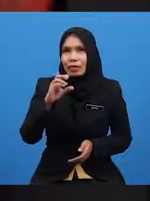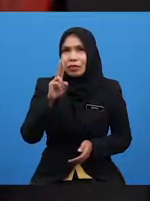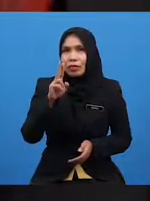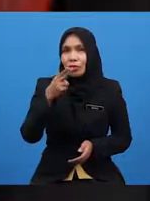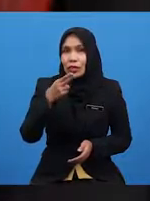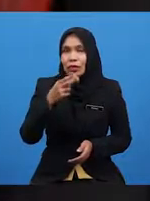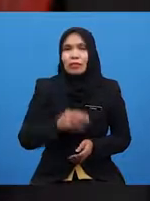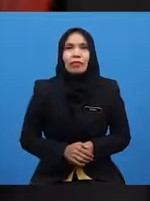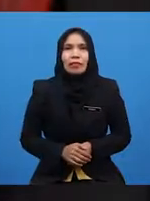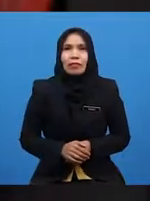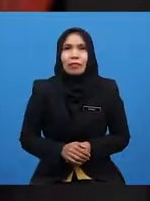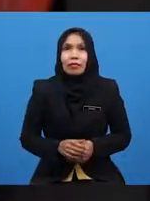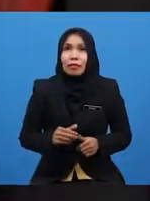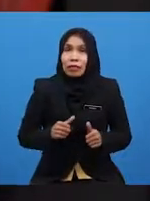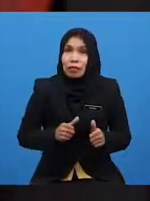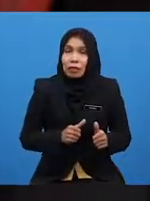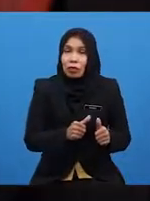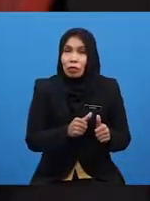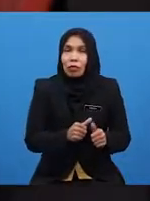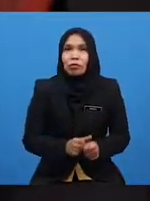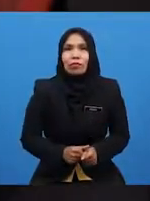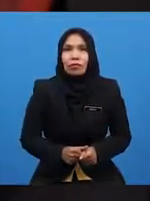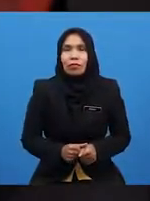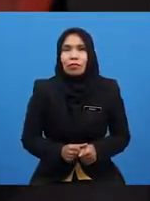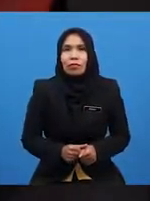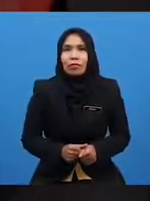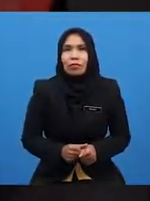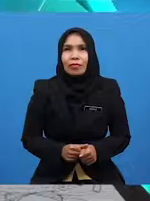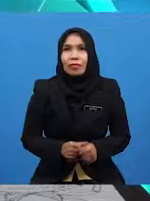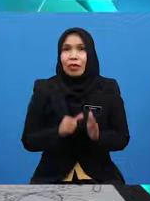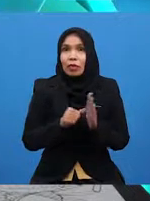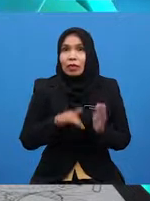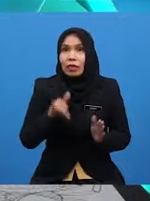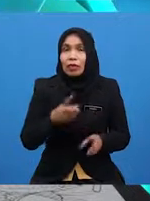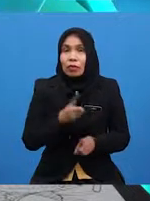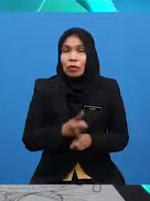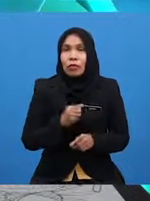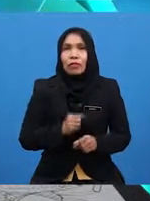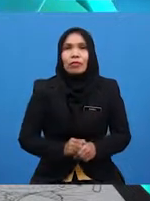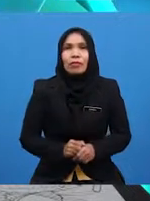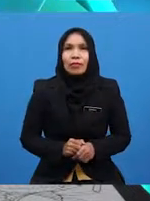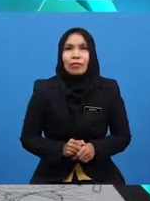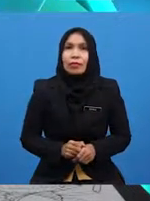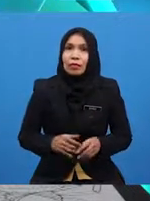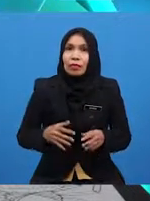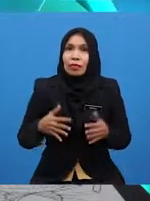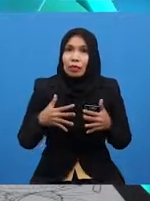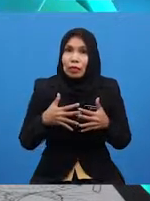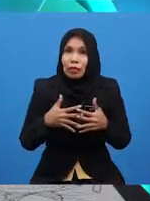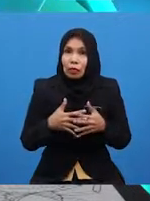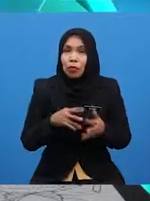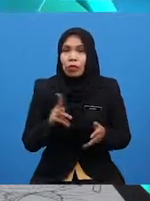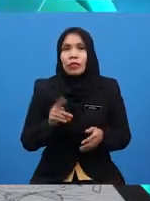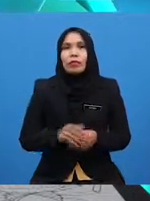2:3. 2 untuk air dan 3 untuk plaster of Paris. campurkan plaster of Paris